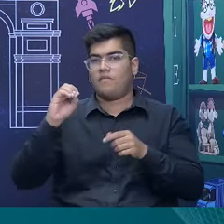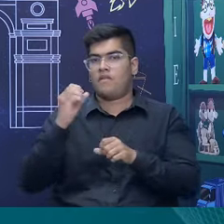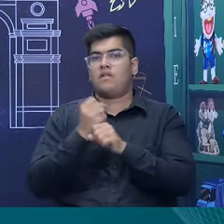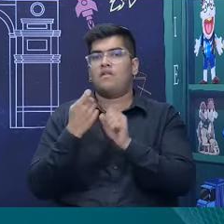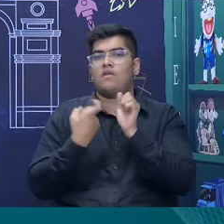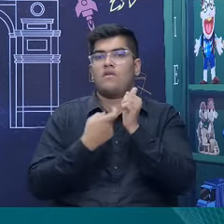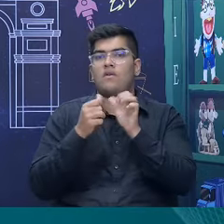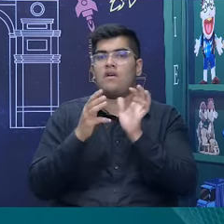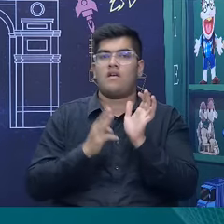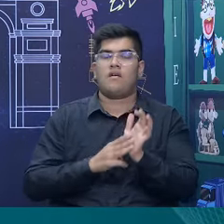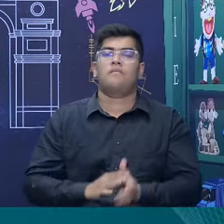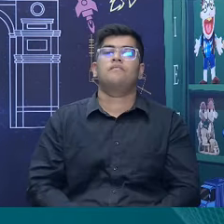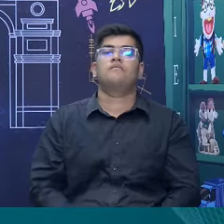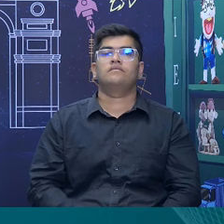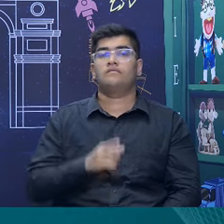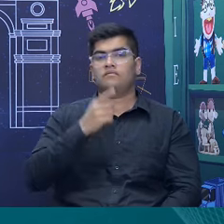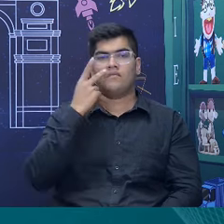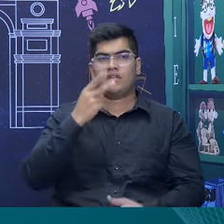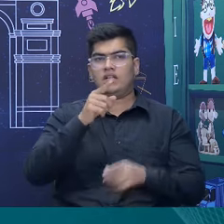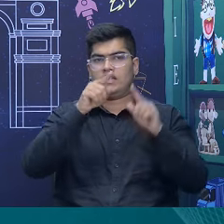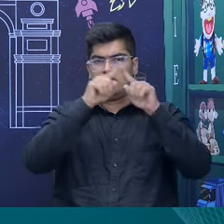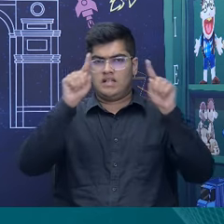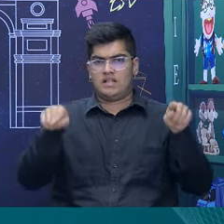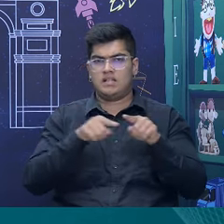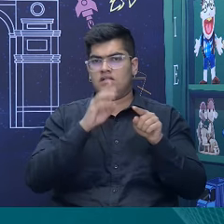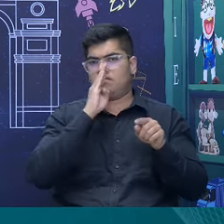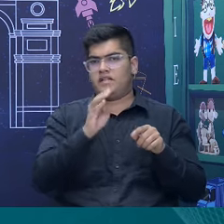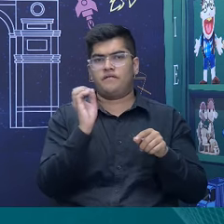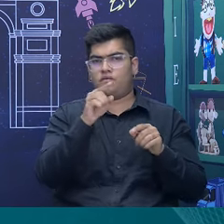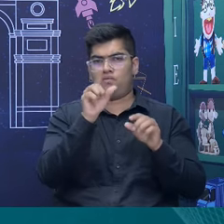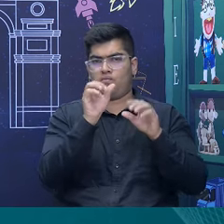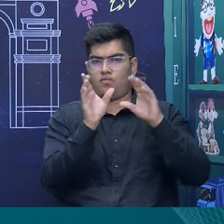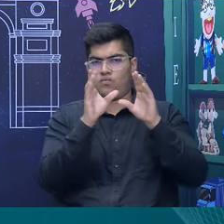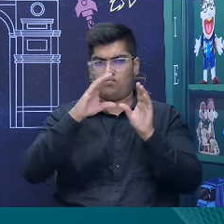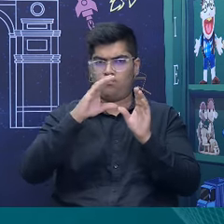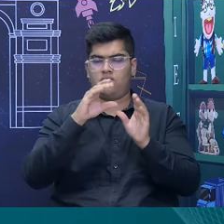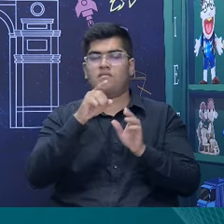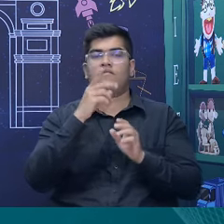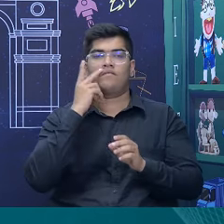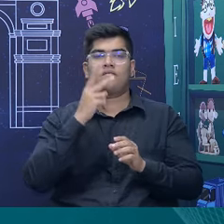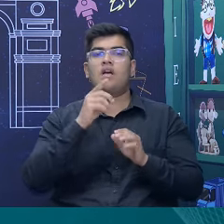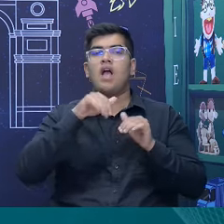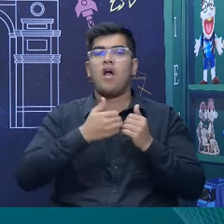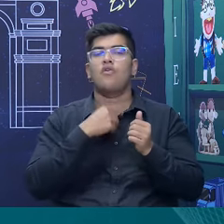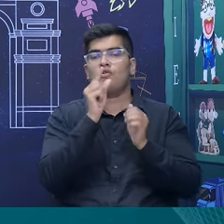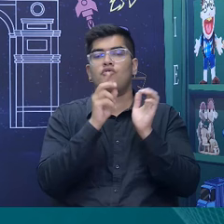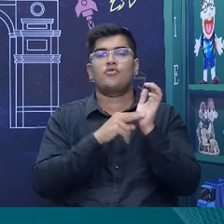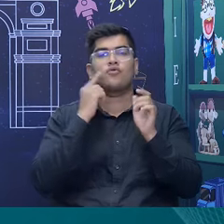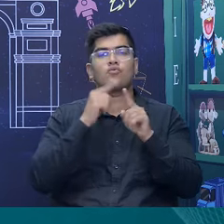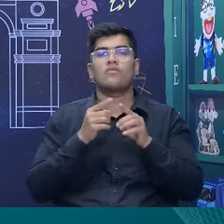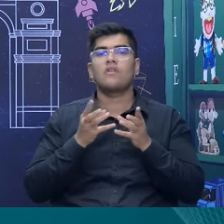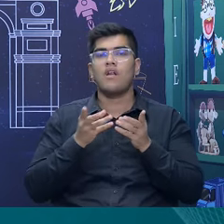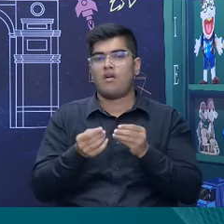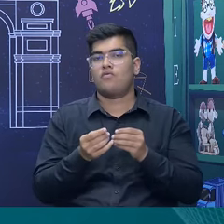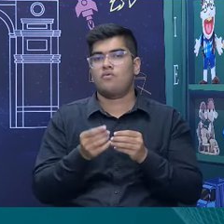यहां देखेंगे अब इसका एरिया कैसे निकालेंगे या तो हम यूनिट्स गिन ले बट जब